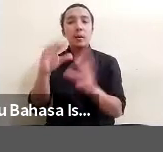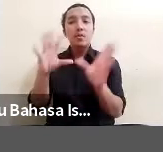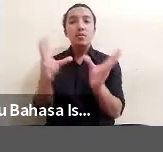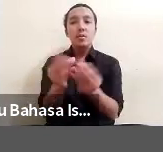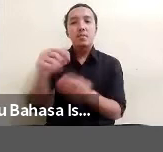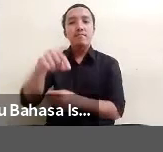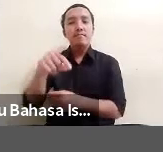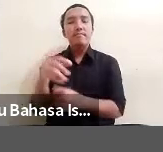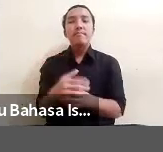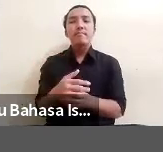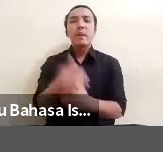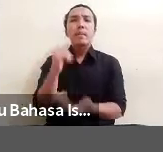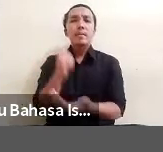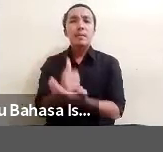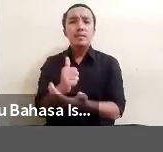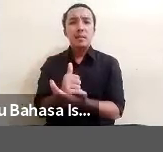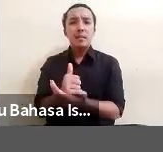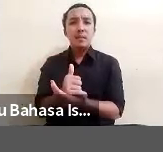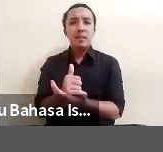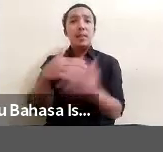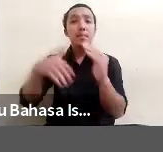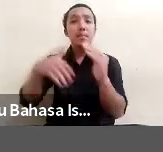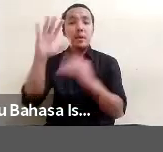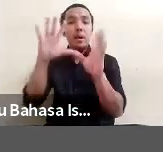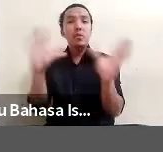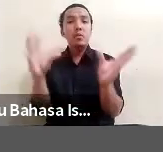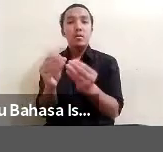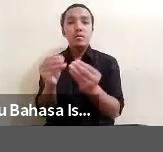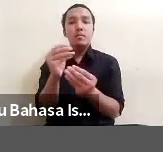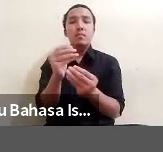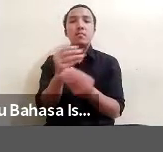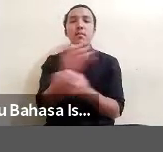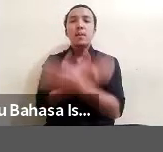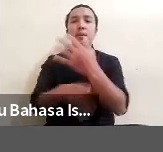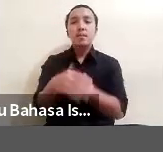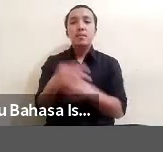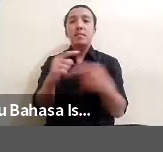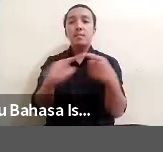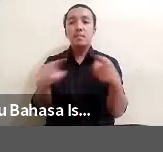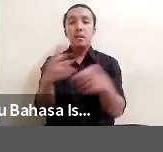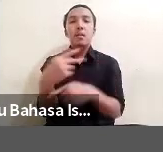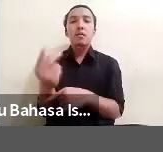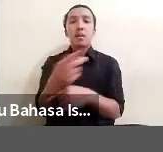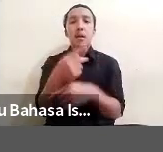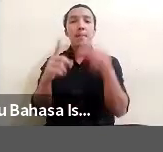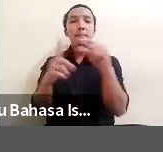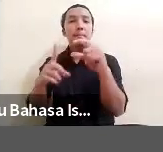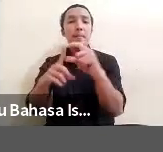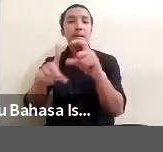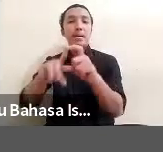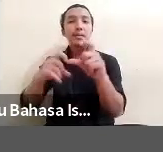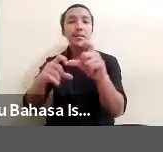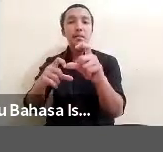tidak, sebenarnya lebih ke inklusif disabilitas. Tapi kita, PPDIS, kembali memberikan pemahaman